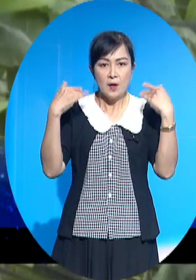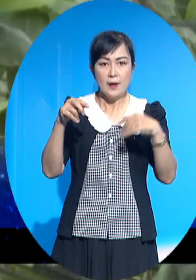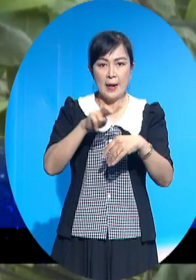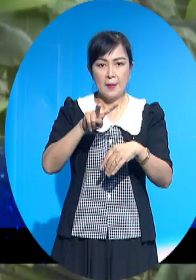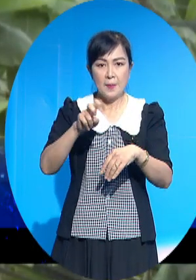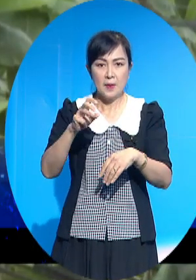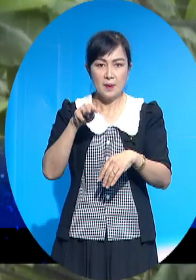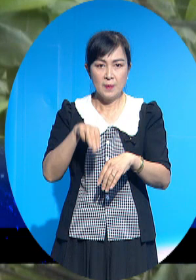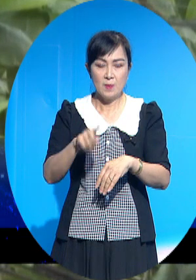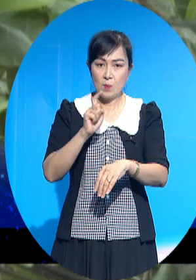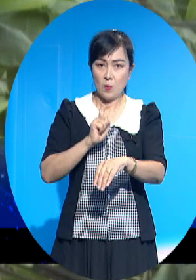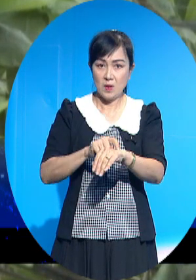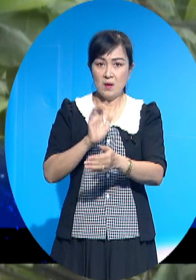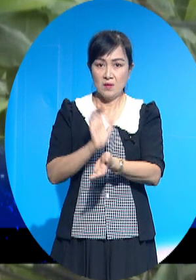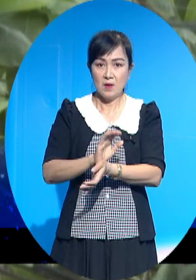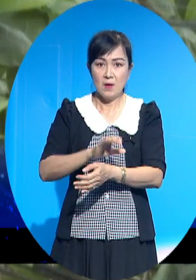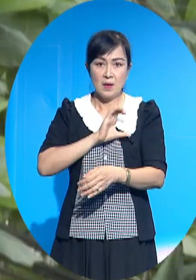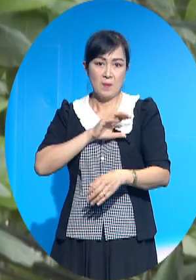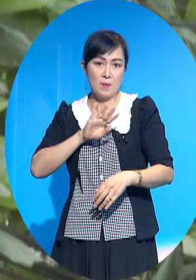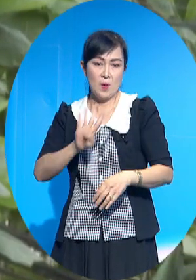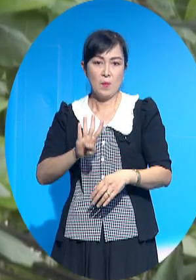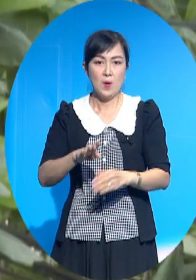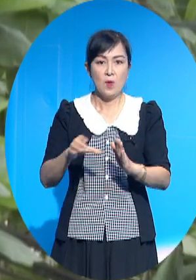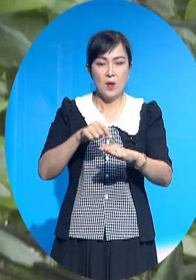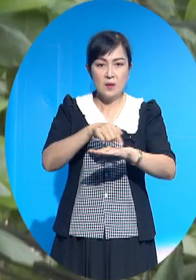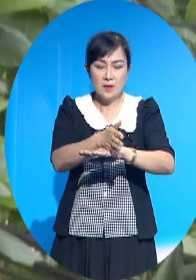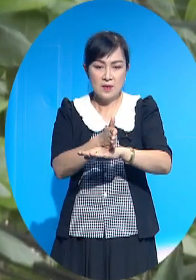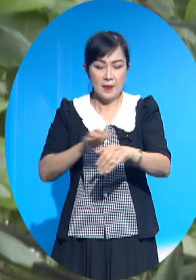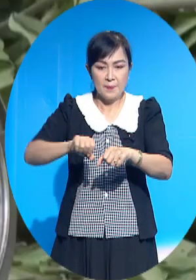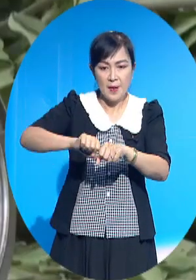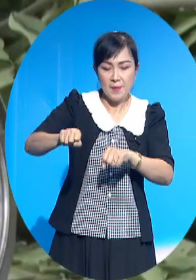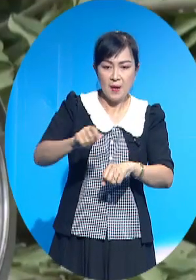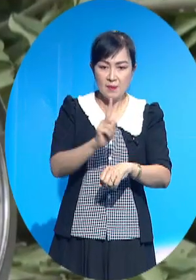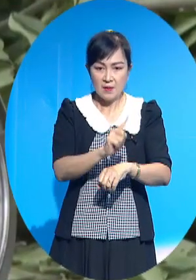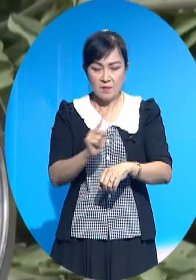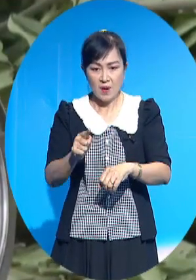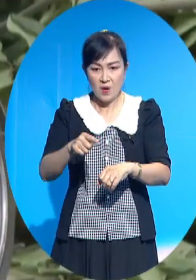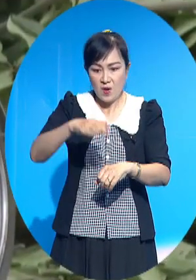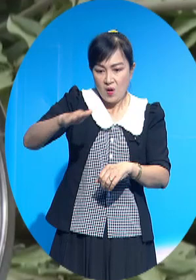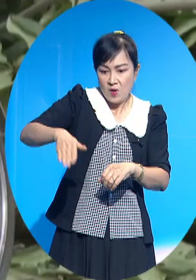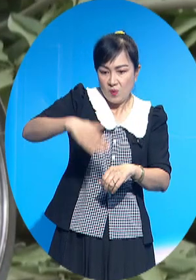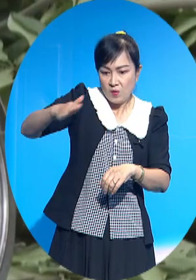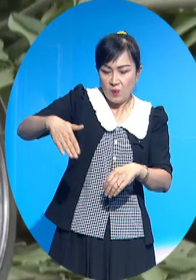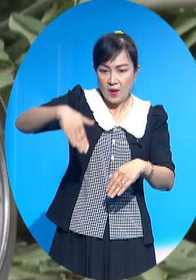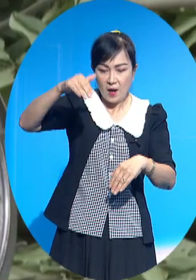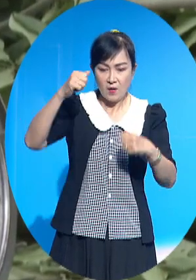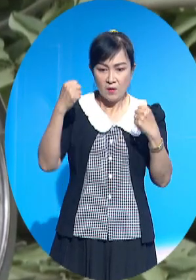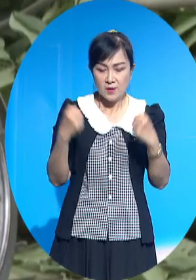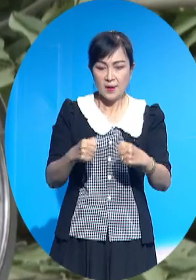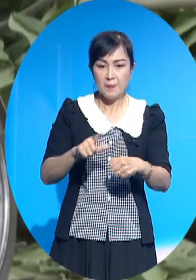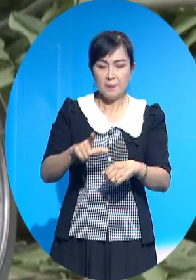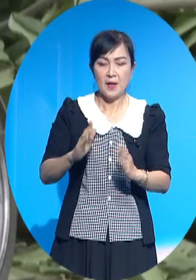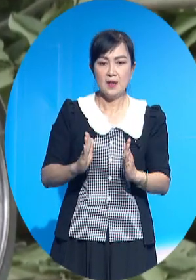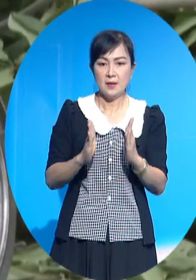220 km một giờ tương đương với bão cấp 4 cơ quan chức năng Myanmar đã nâng cảnh báo lốc xoáy lên mức cao nhất đối với 7 Thị trấn